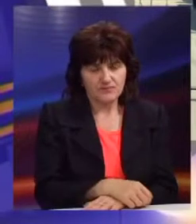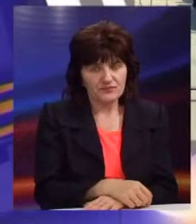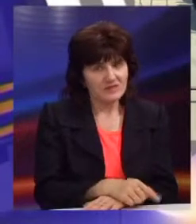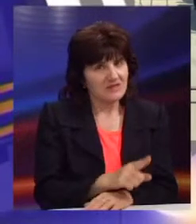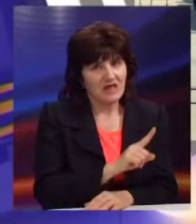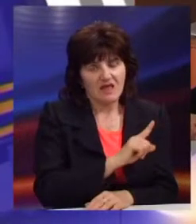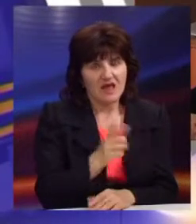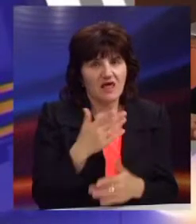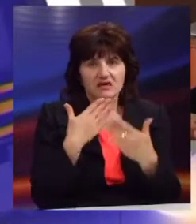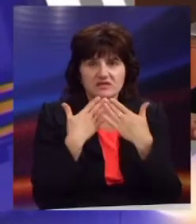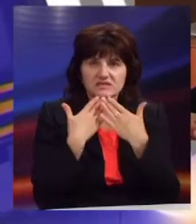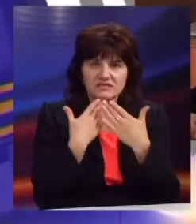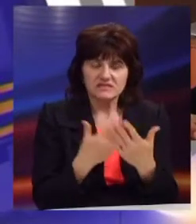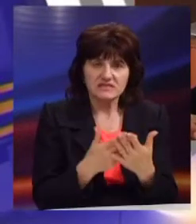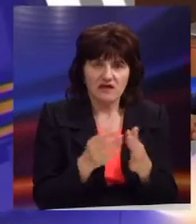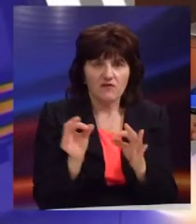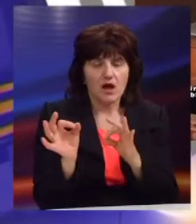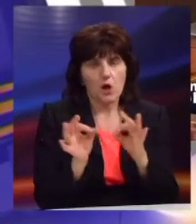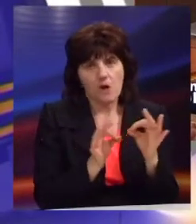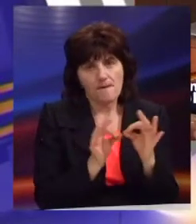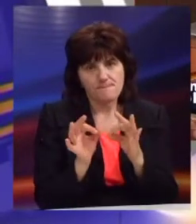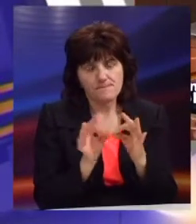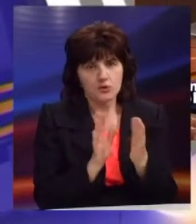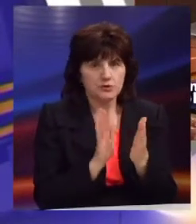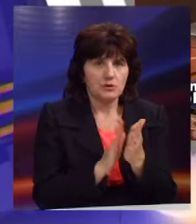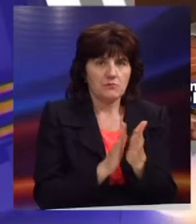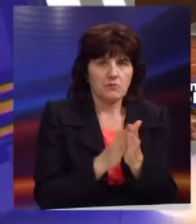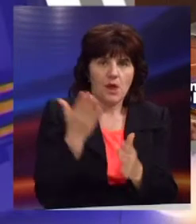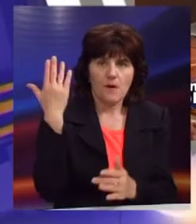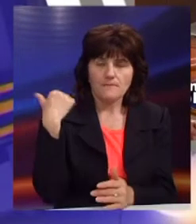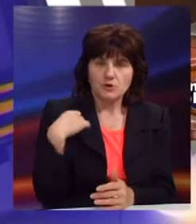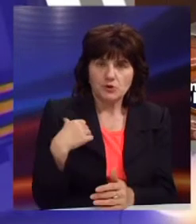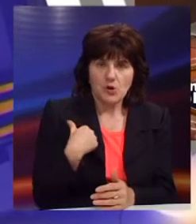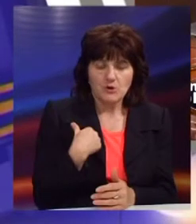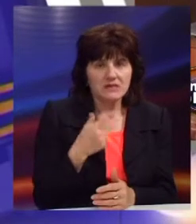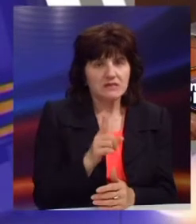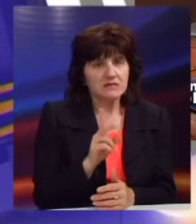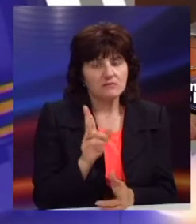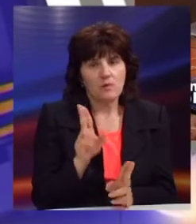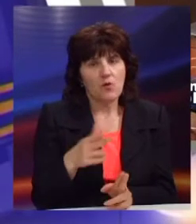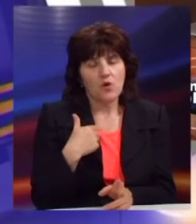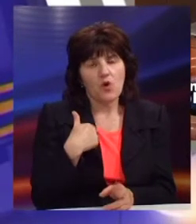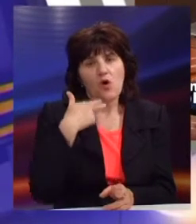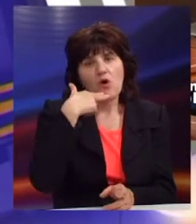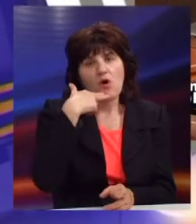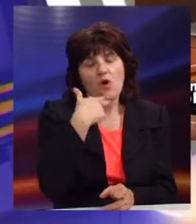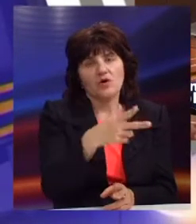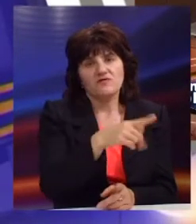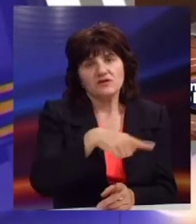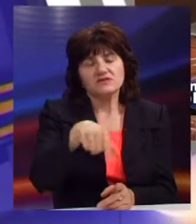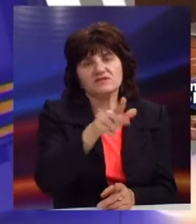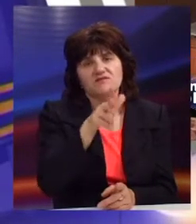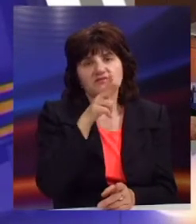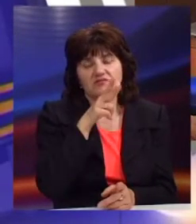je nezahvalno prognozirati. Recimo, prošle godine mi nismo mogli da odgovorimo tržištu sa